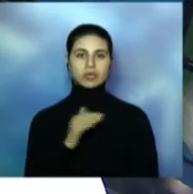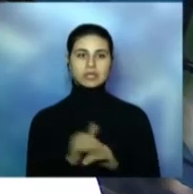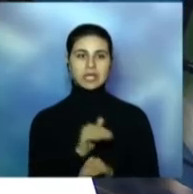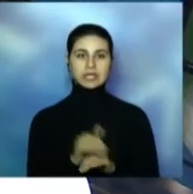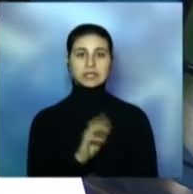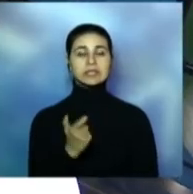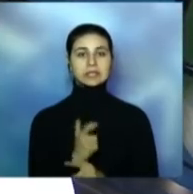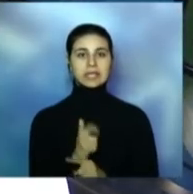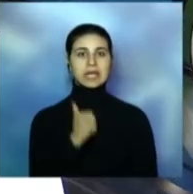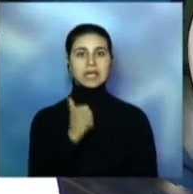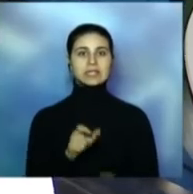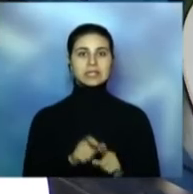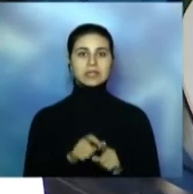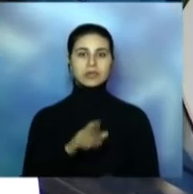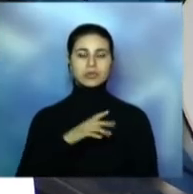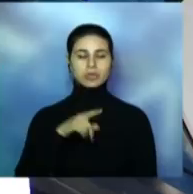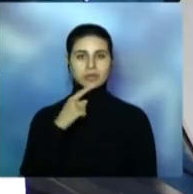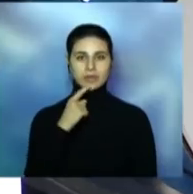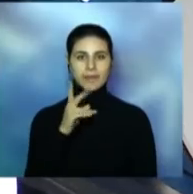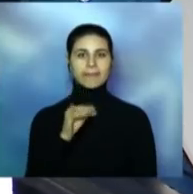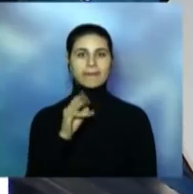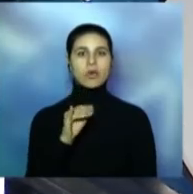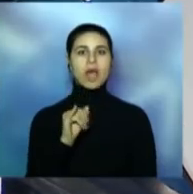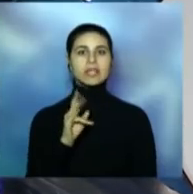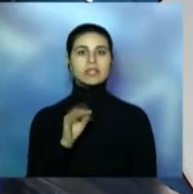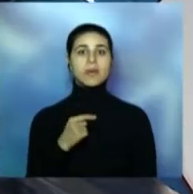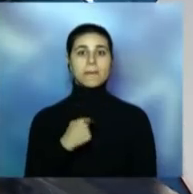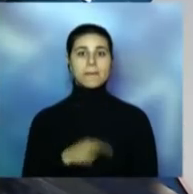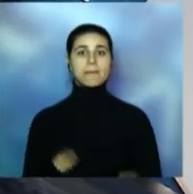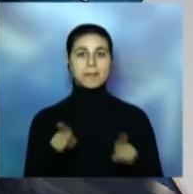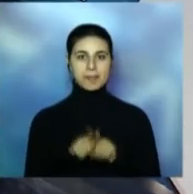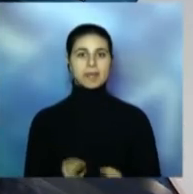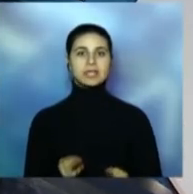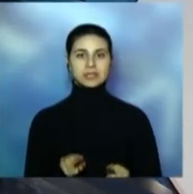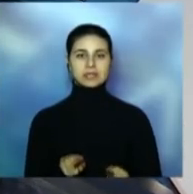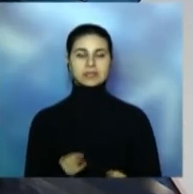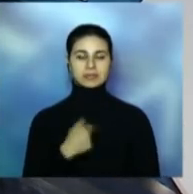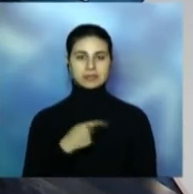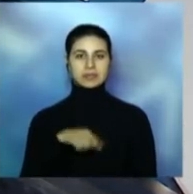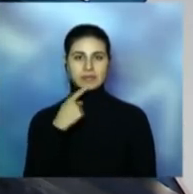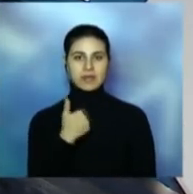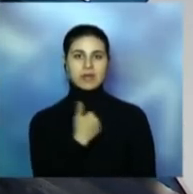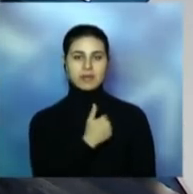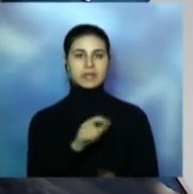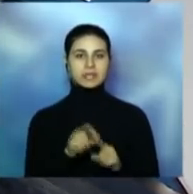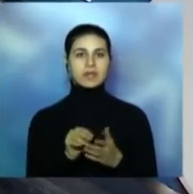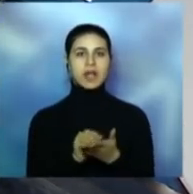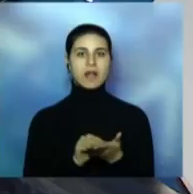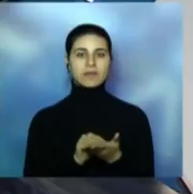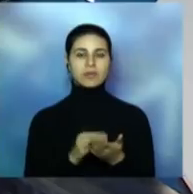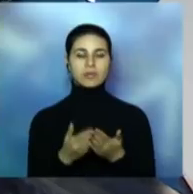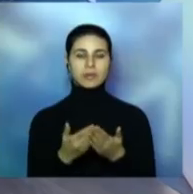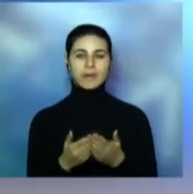როგორც ძალიან კარგი ფრაზა გამოიყენა ამ შემთხვევაში ნინო ანანიაშვილის, მეც თავისუფლებას მისცემ და ამ ფრაზას გავიმეორებ,